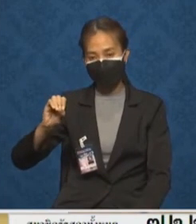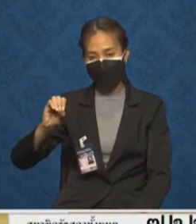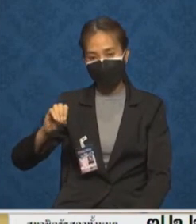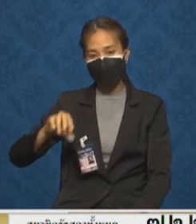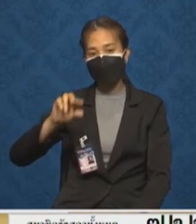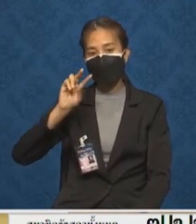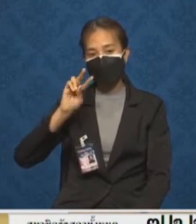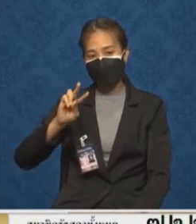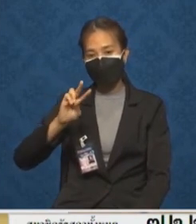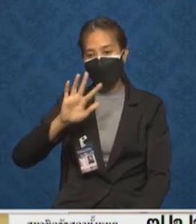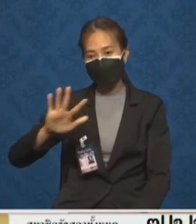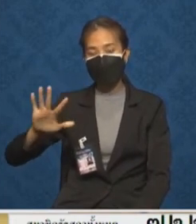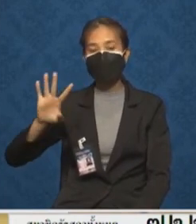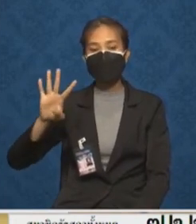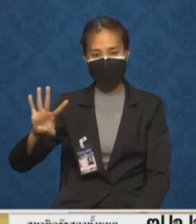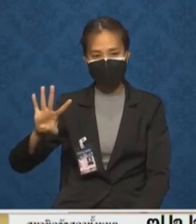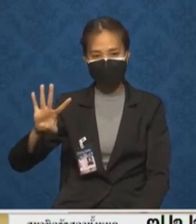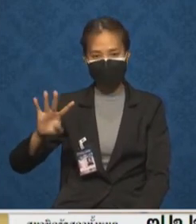2550และ